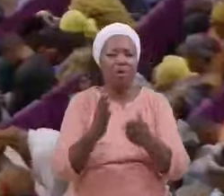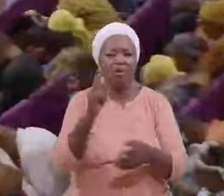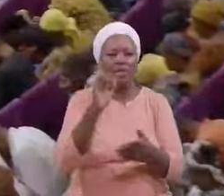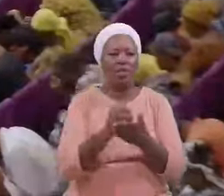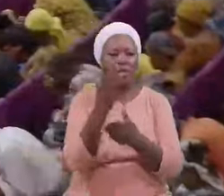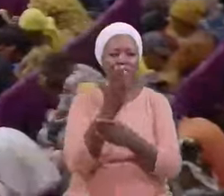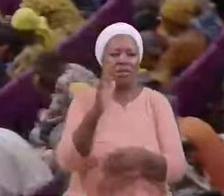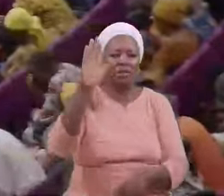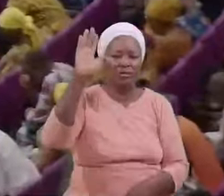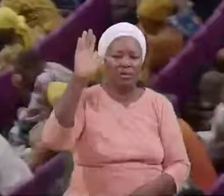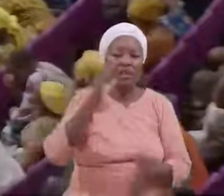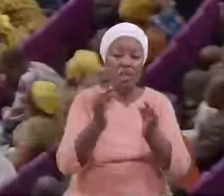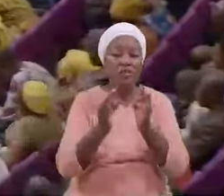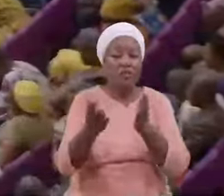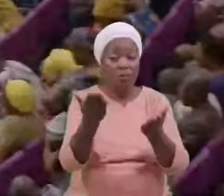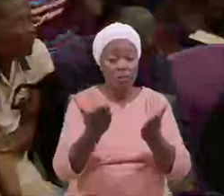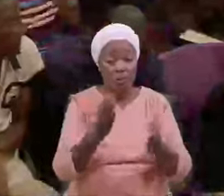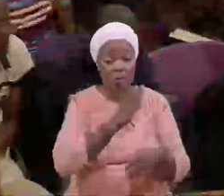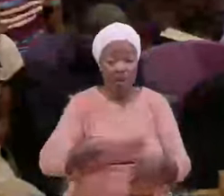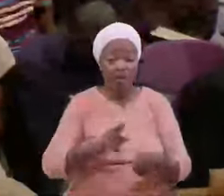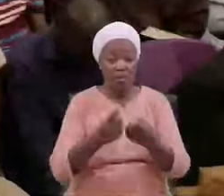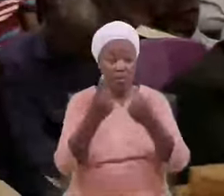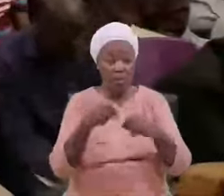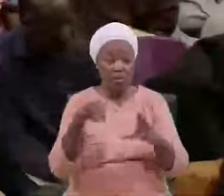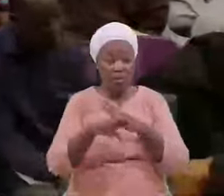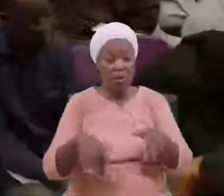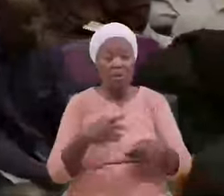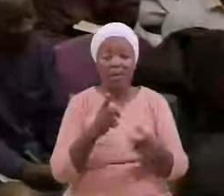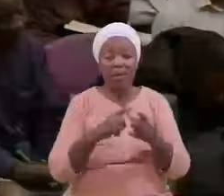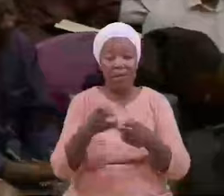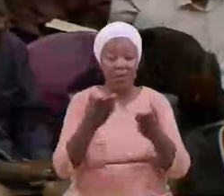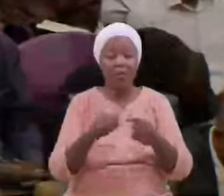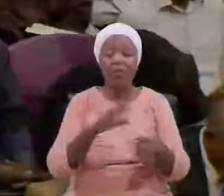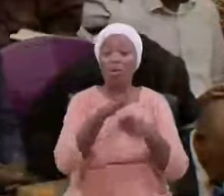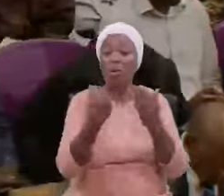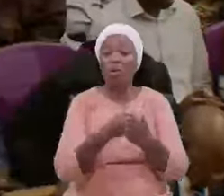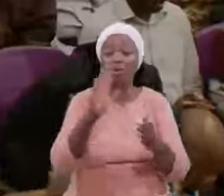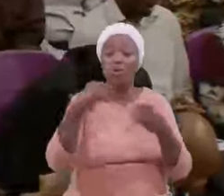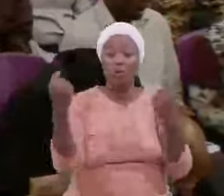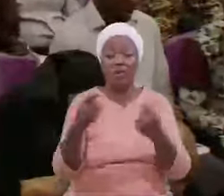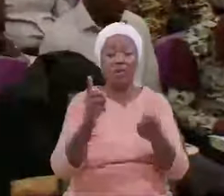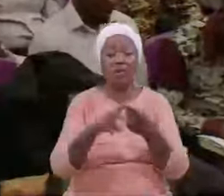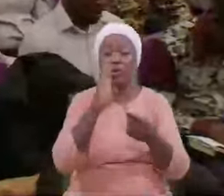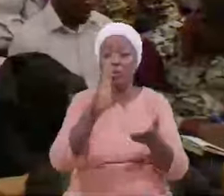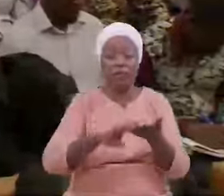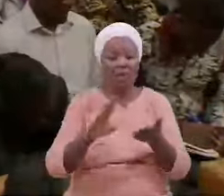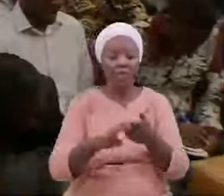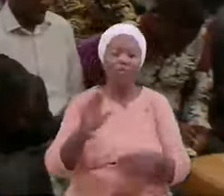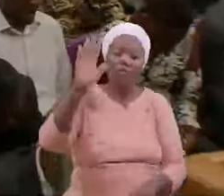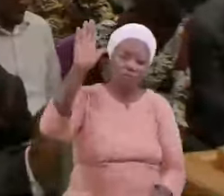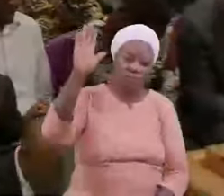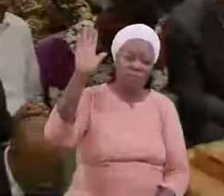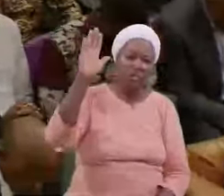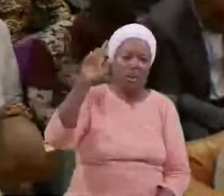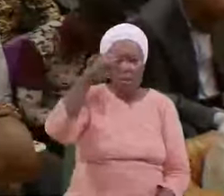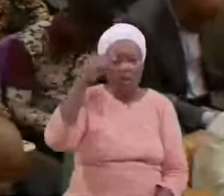bénisse là-bas, où que vous soyez, en ligne, partout où vous vous trouvez. Levez la main là ce soir. C'est la soirée de transformation,